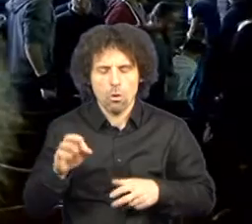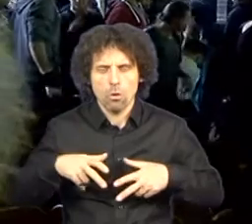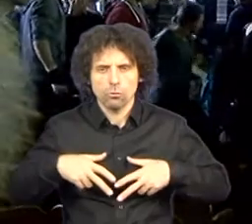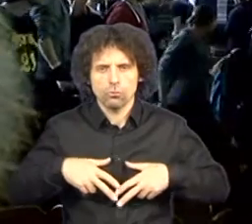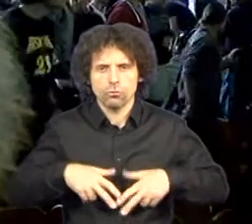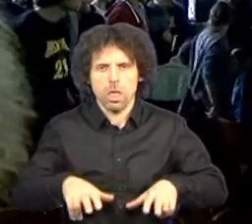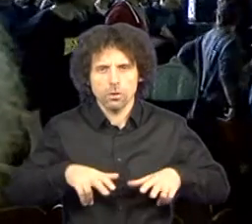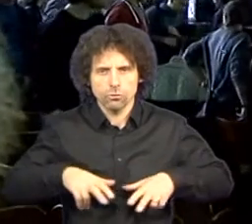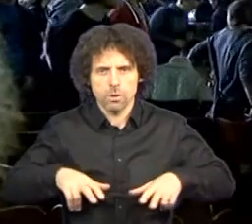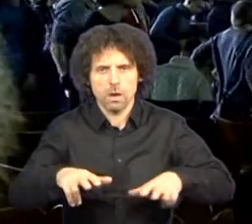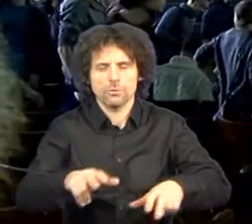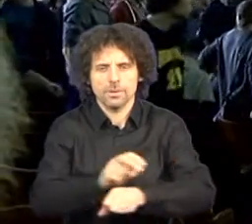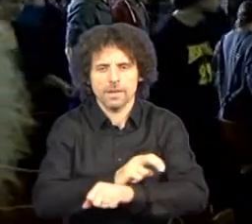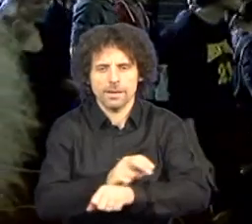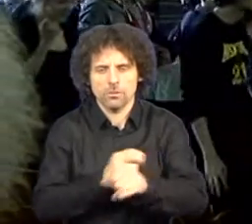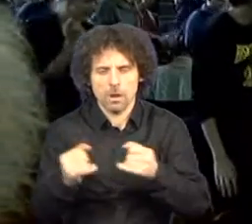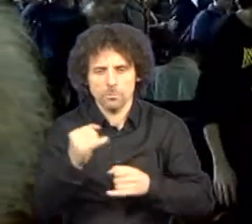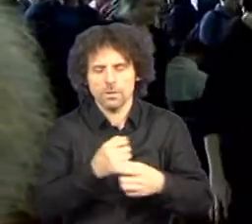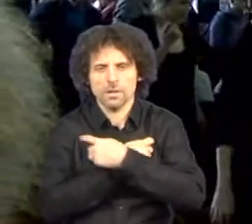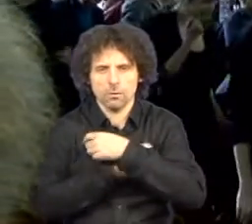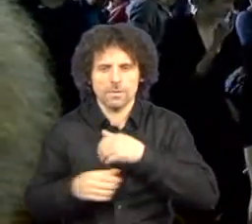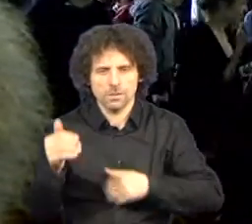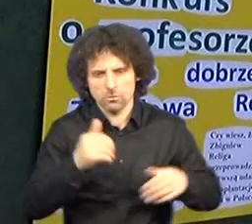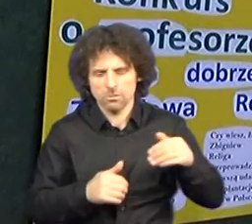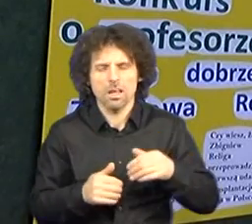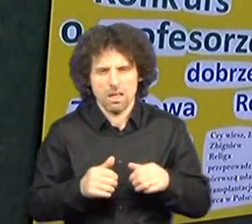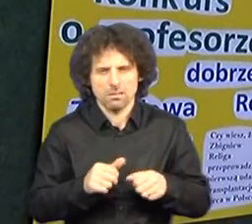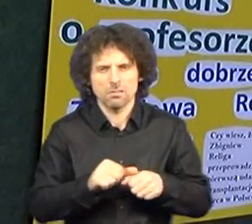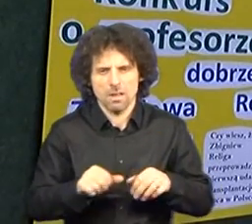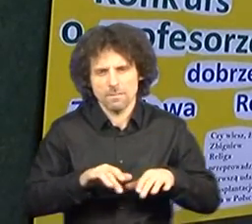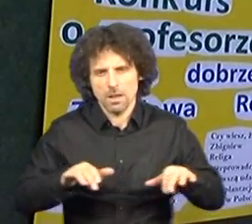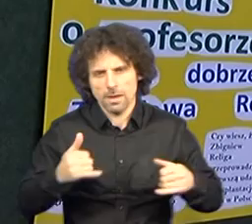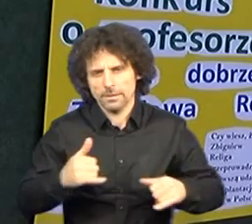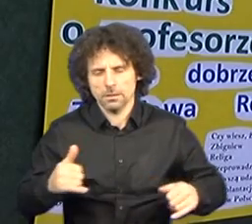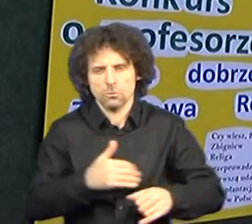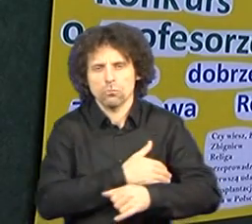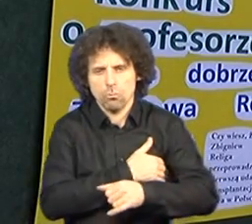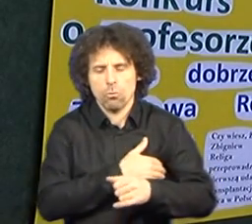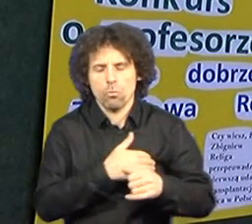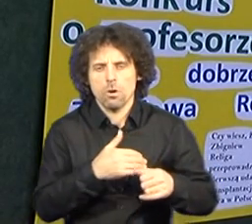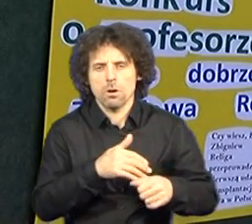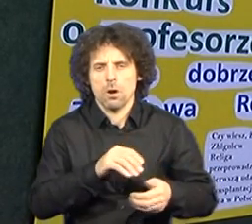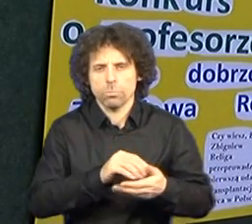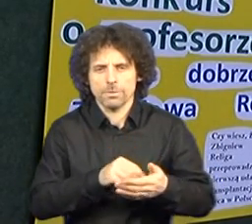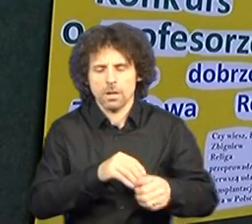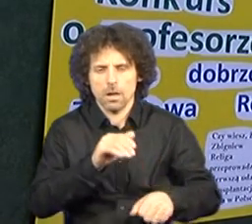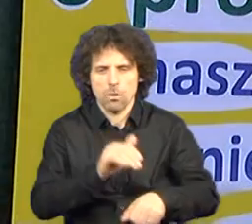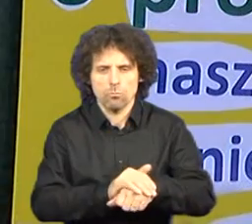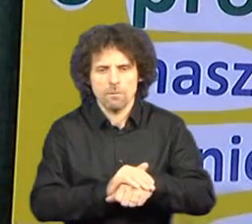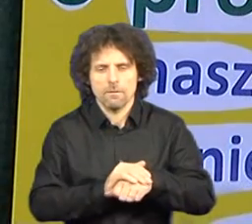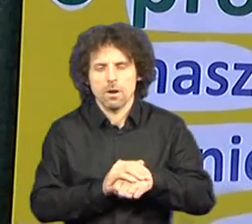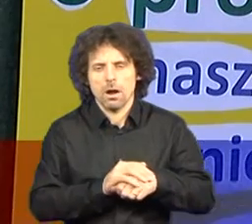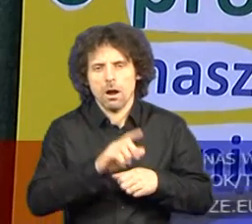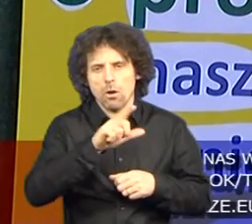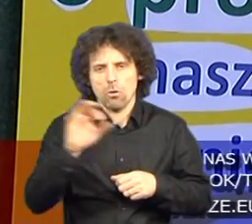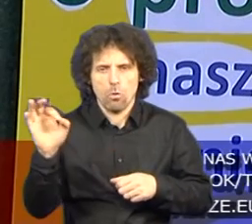Cieszynie, z technikum chemicznym w Tarnowskich Górach, no jest sporo takich szkół. Przed młodzieżą z zespołu szkół ogólnokształcących, zatem